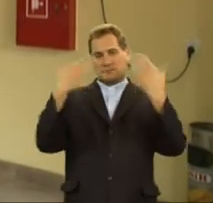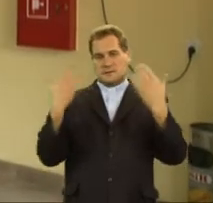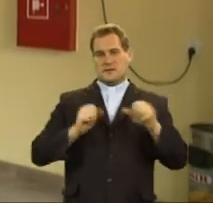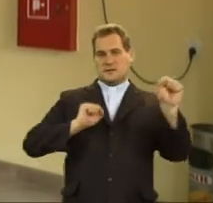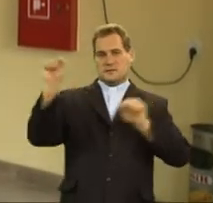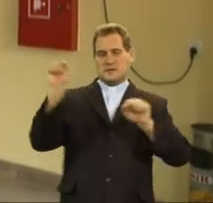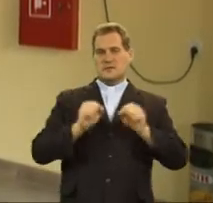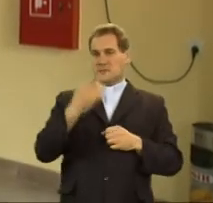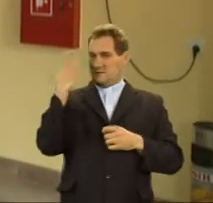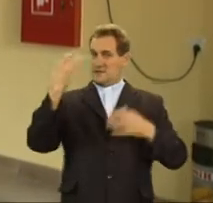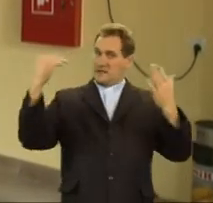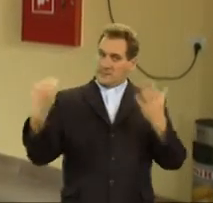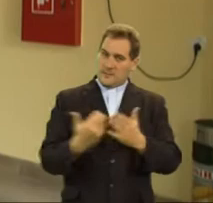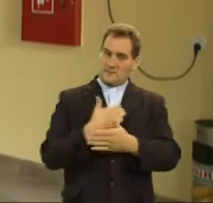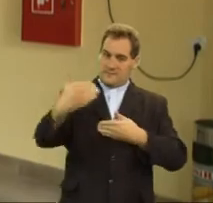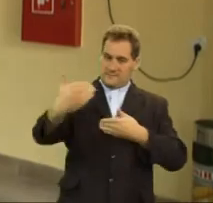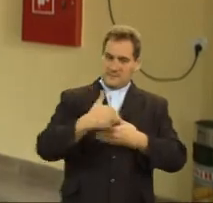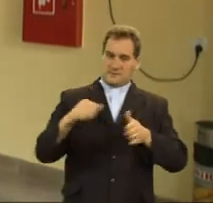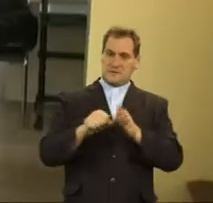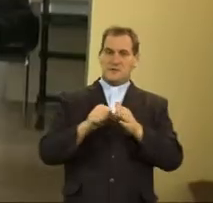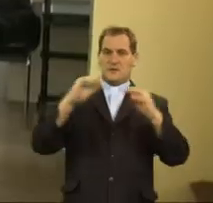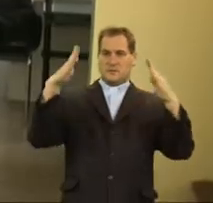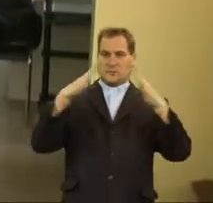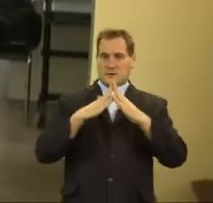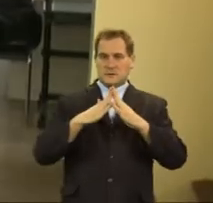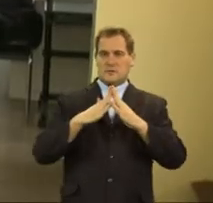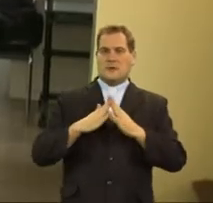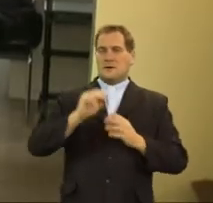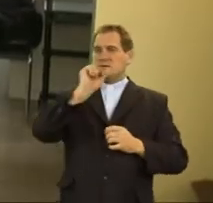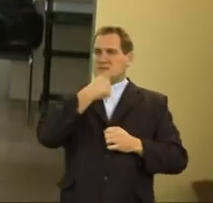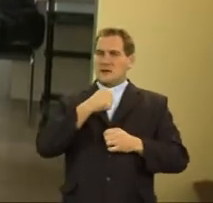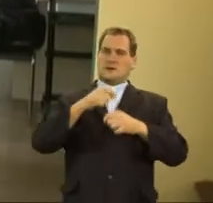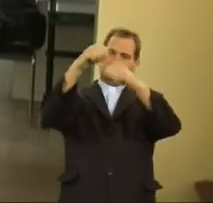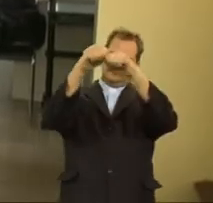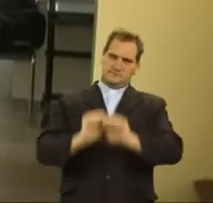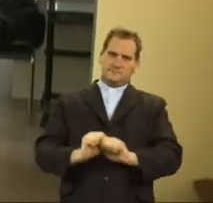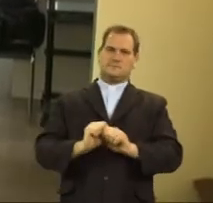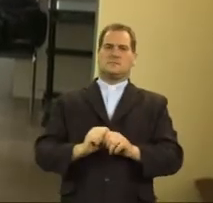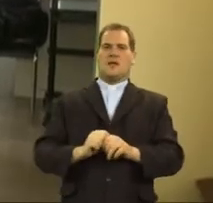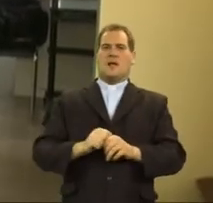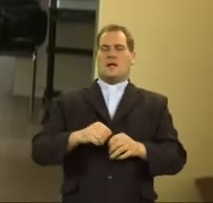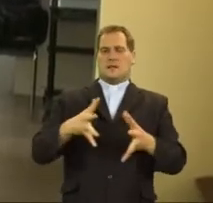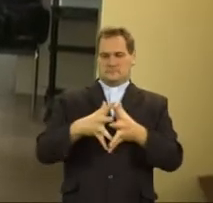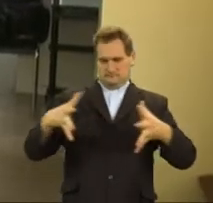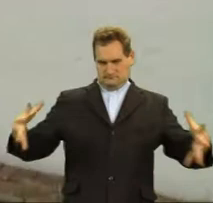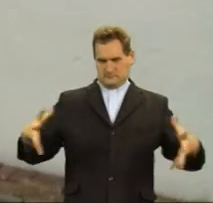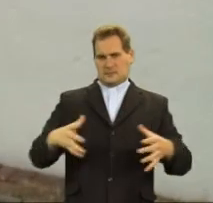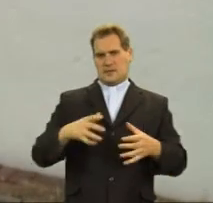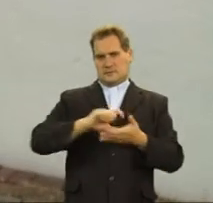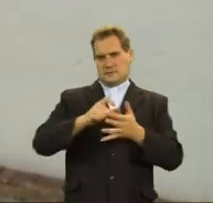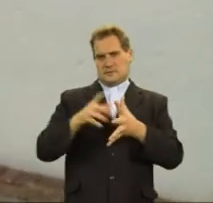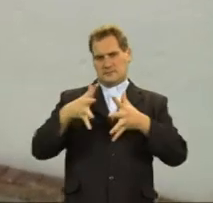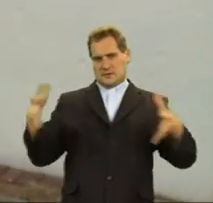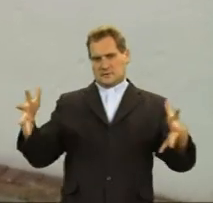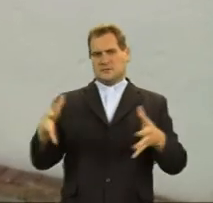kibiców wita nowe, wyremontowane wejście do obiektu. Zdjęto starą boazerię, dzięki temu pomieszczenie jest bardziej przestronne. Poza